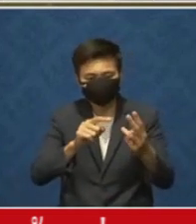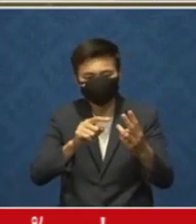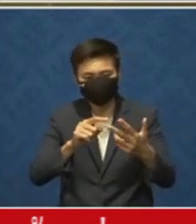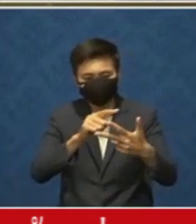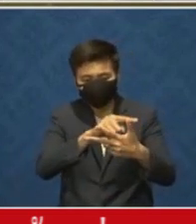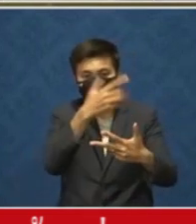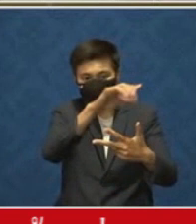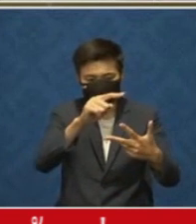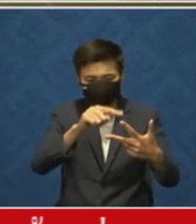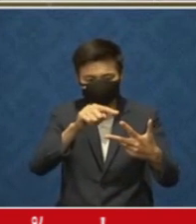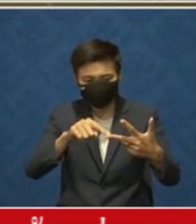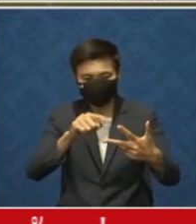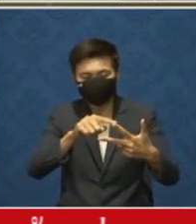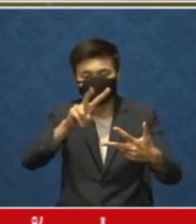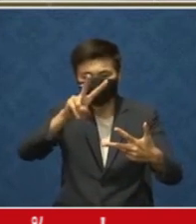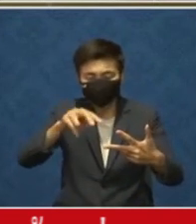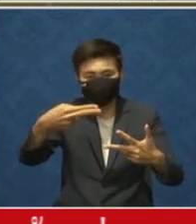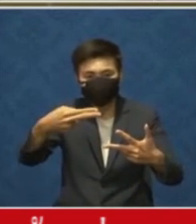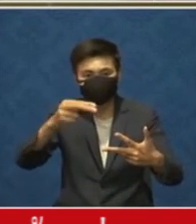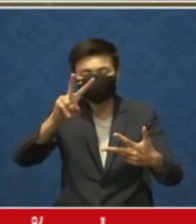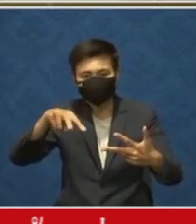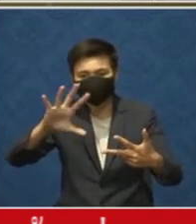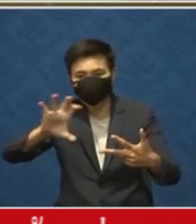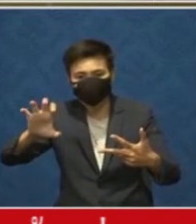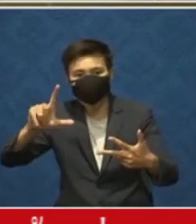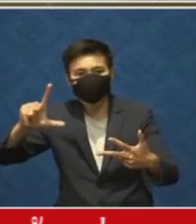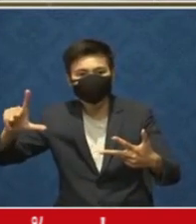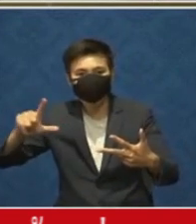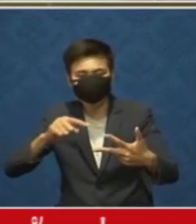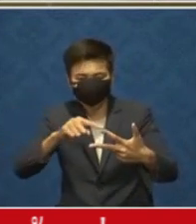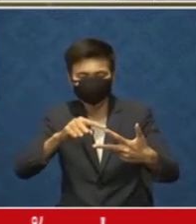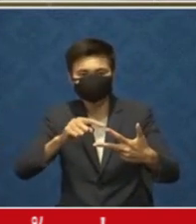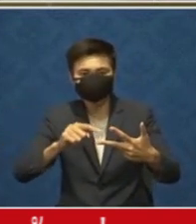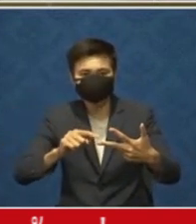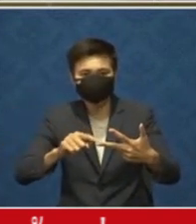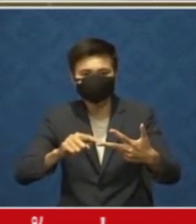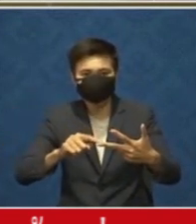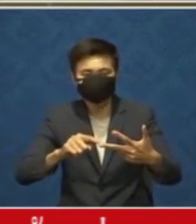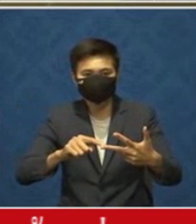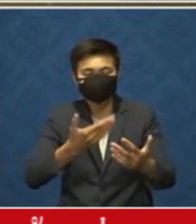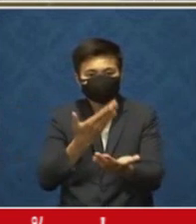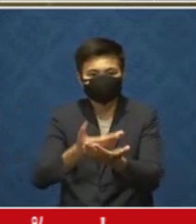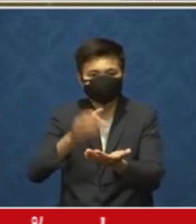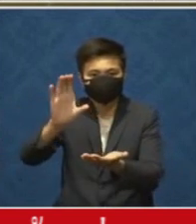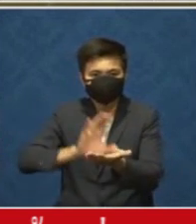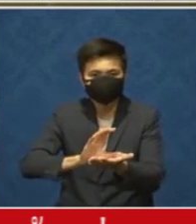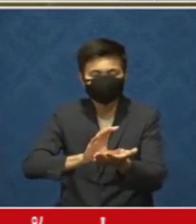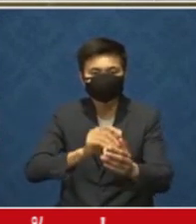า 22,500 ล้านบาทเนี่ยตั้งงบประมาณตั้งแต่ปี2563ถึ